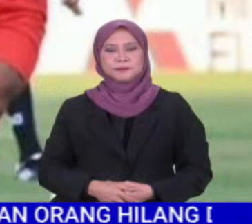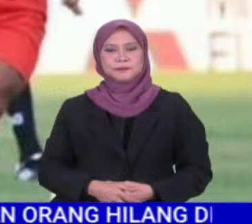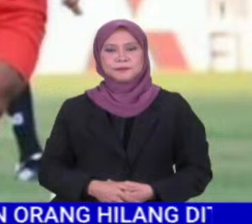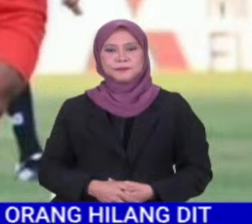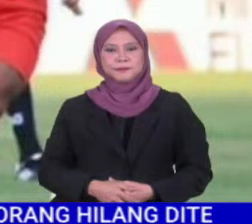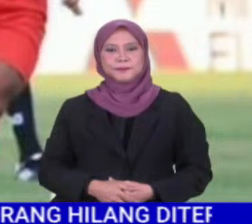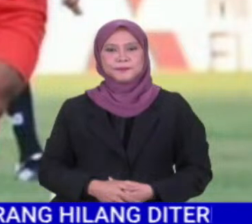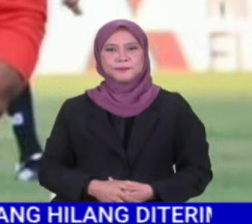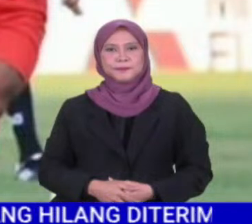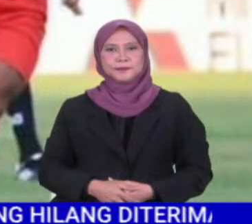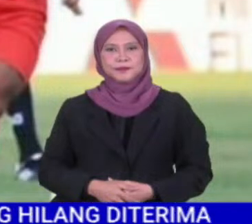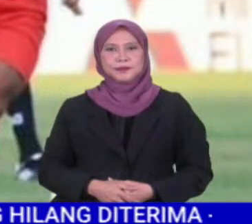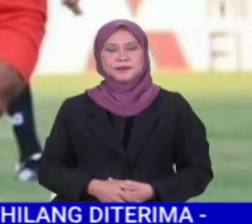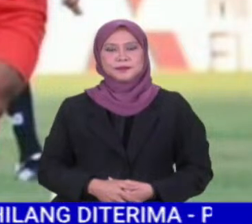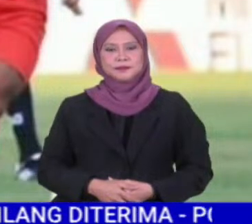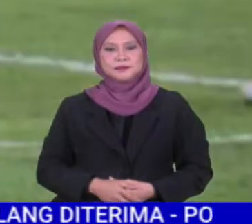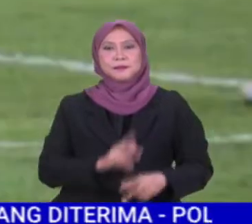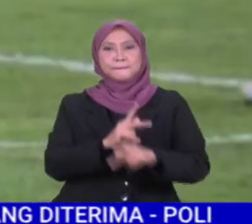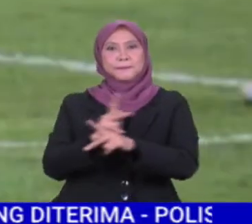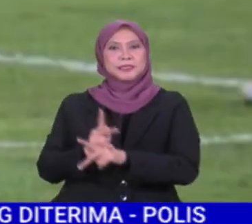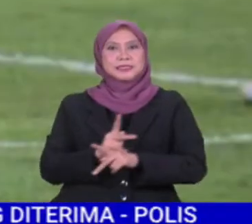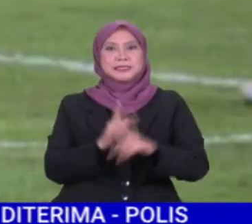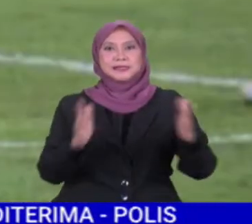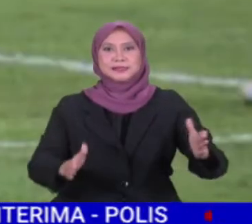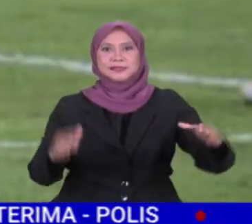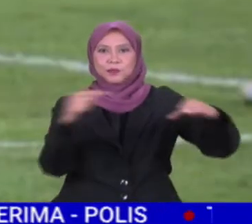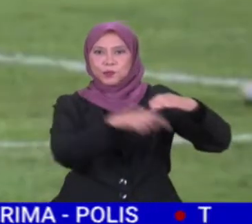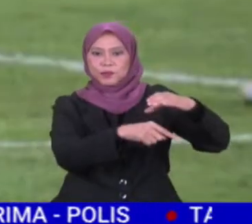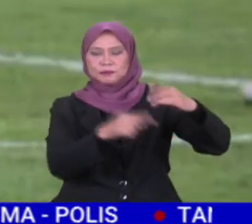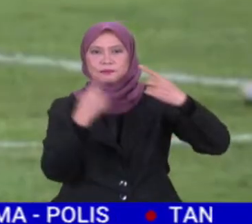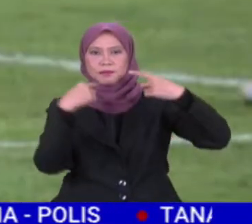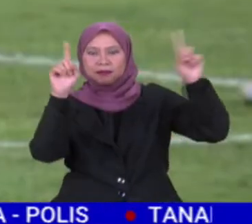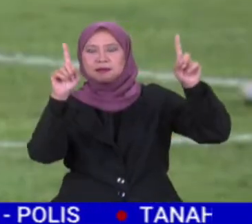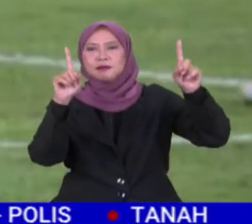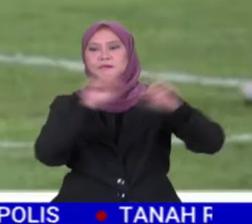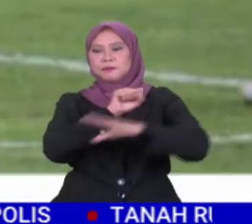Sementara itu, penjaga gol negara Ahmad Syihan menjelaskan kejayaan menundukkan Myanmar di